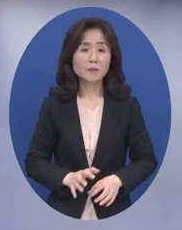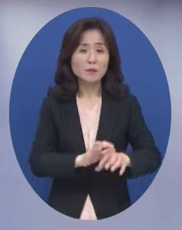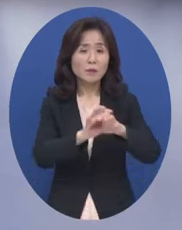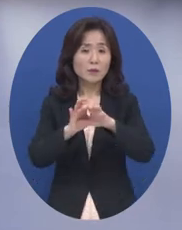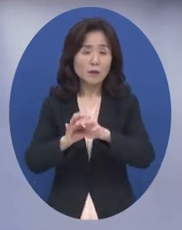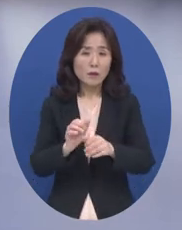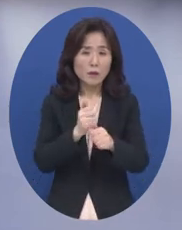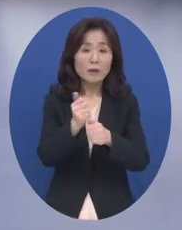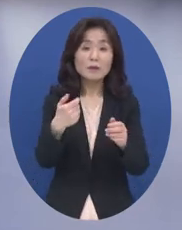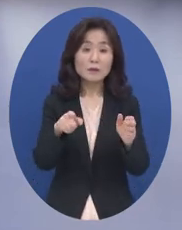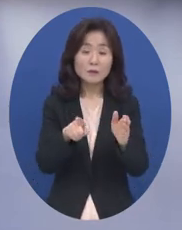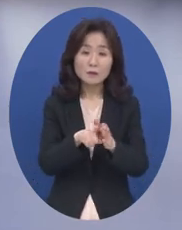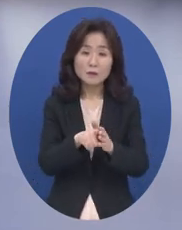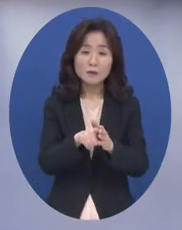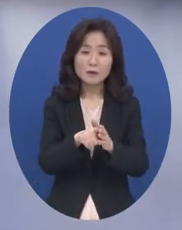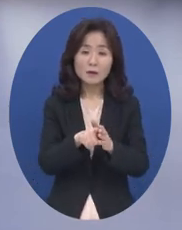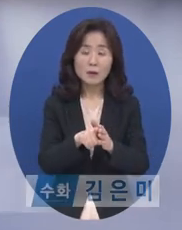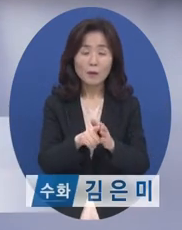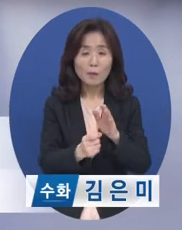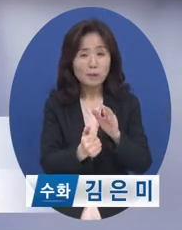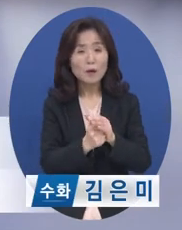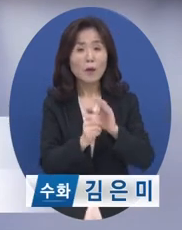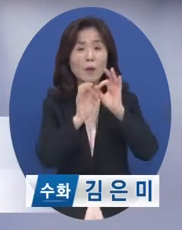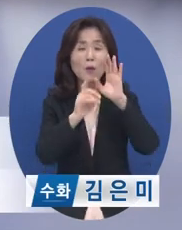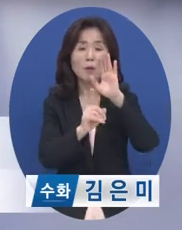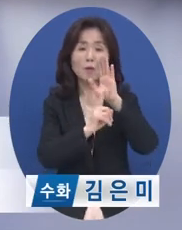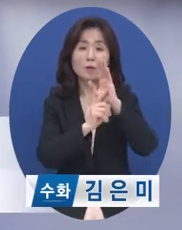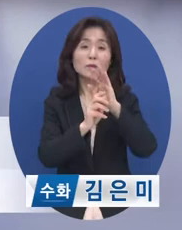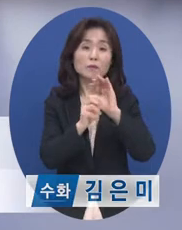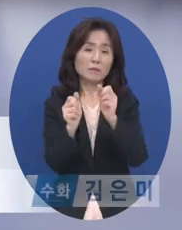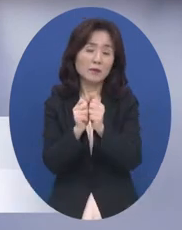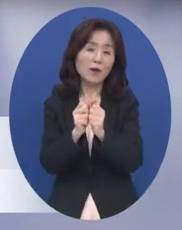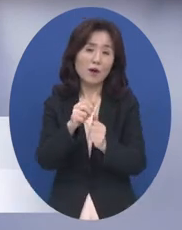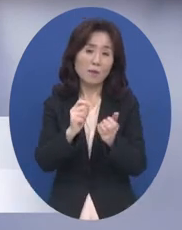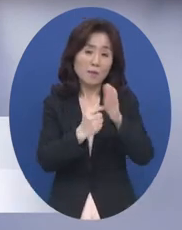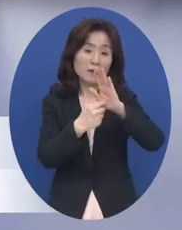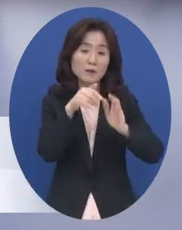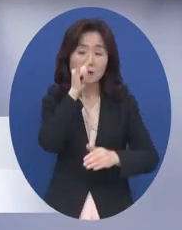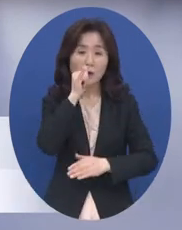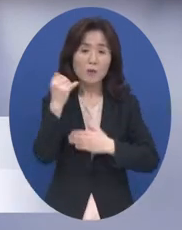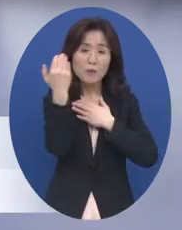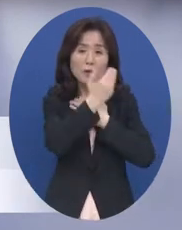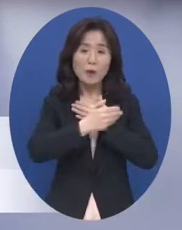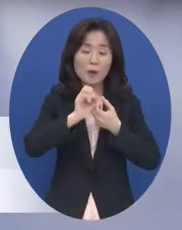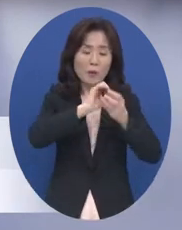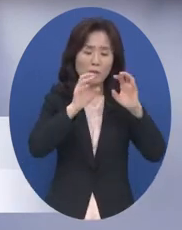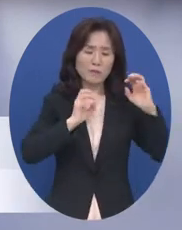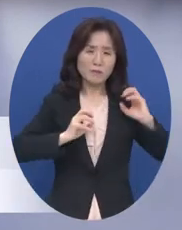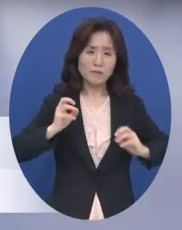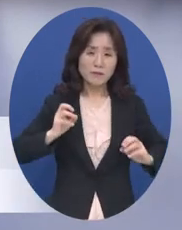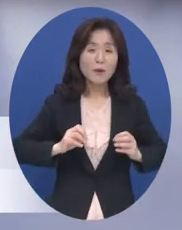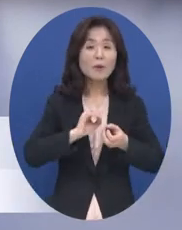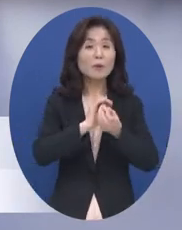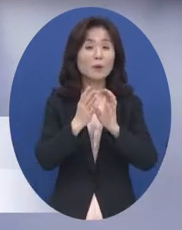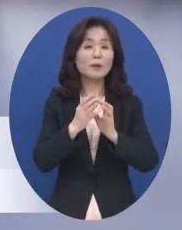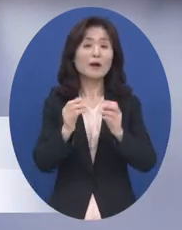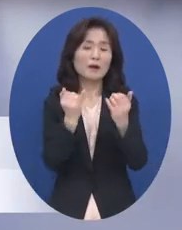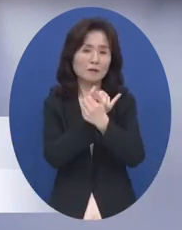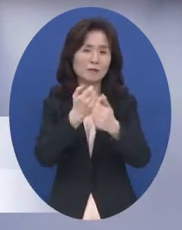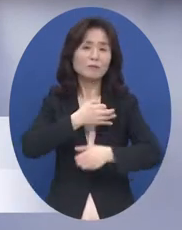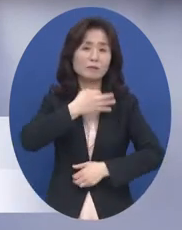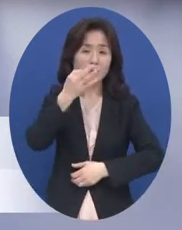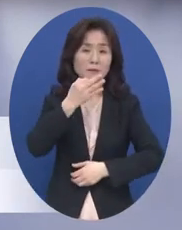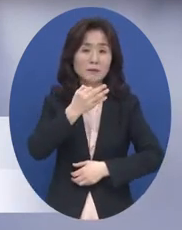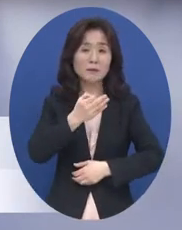코로나를 극복하기 위한 이색 홍보맨이 등장했습니다. 온몸을 꽃으로 장식한 일명 꽃 아저씨인데요.